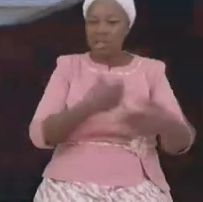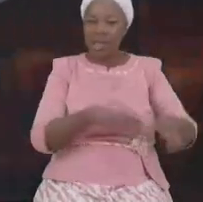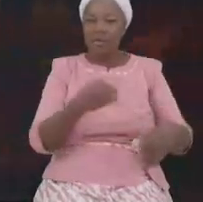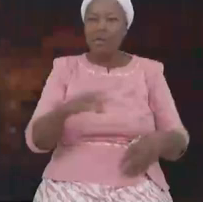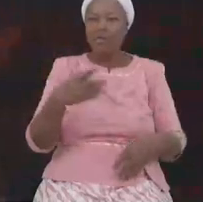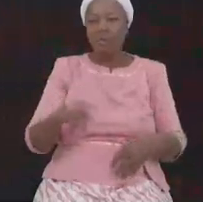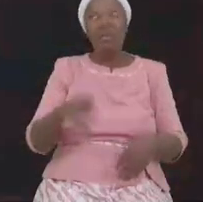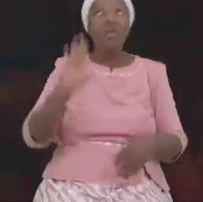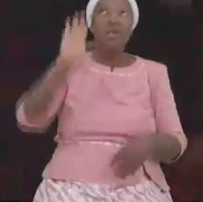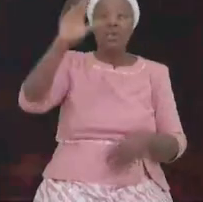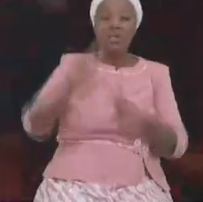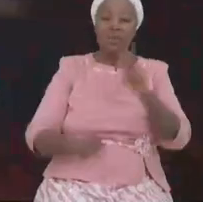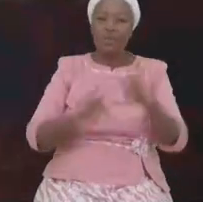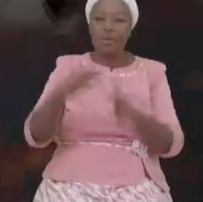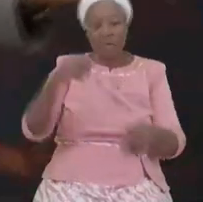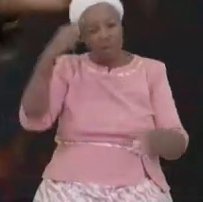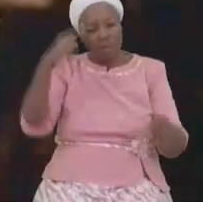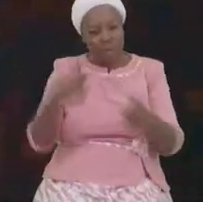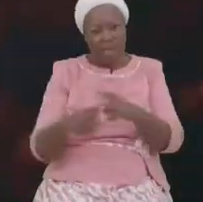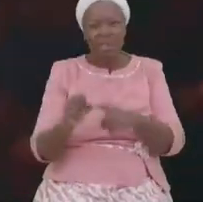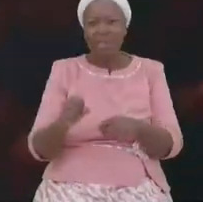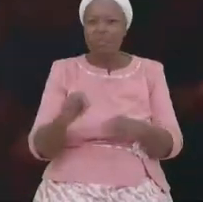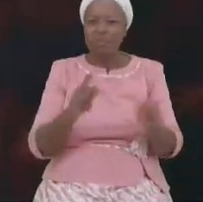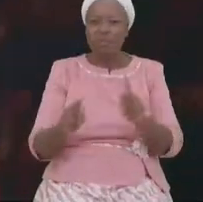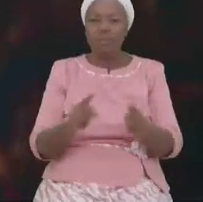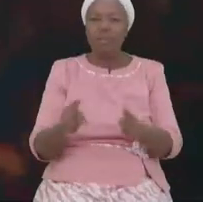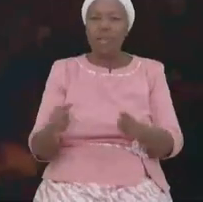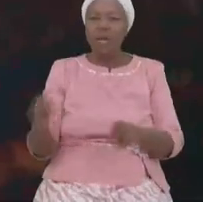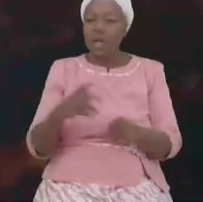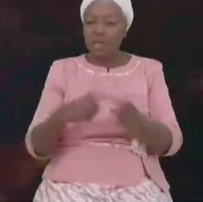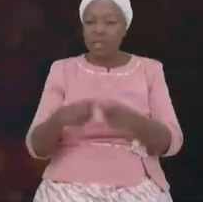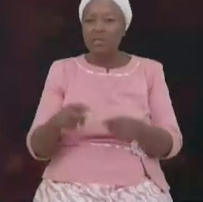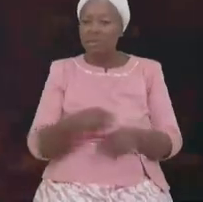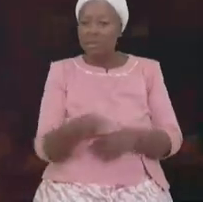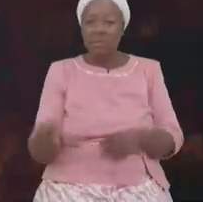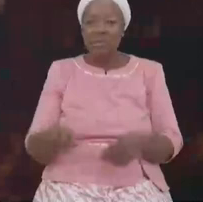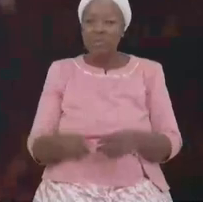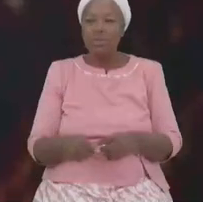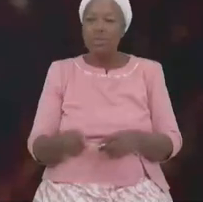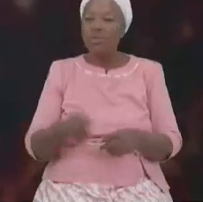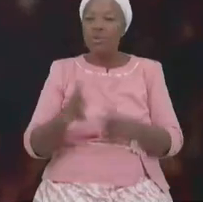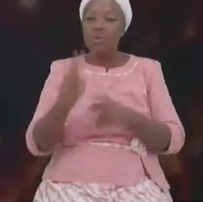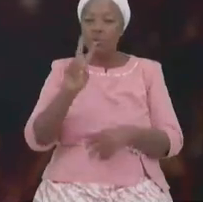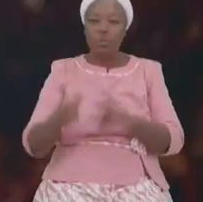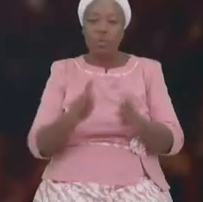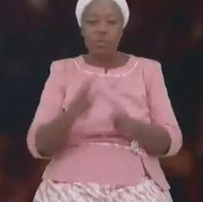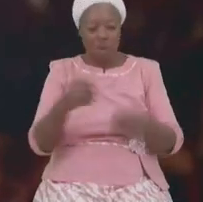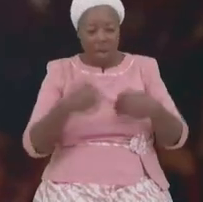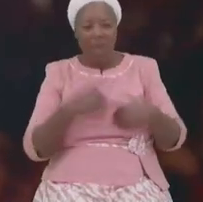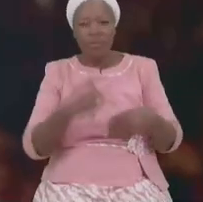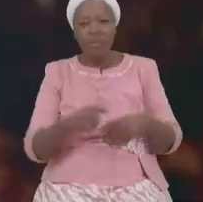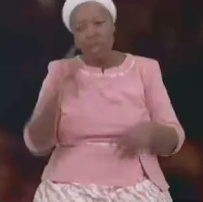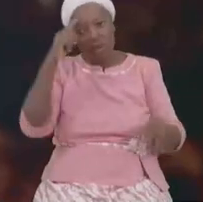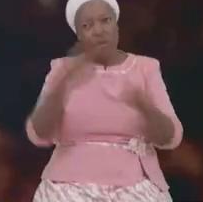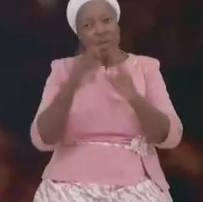peuple. Ceux-là qui entrent en alliance. Ceux-là, des deux côtés, les deux parties, vous avez les documents qui stipulent